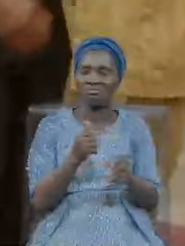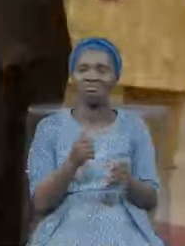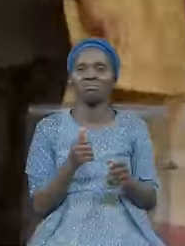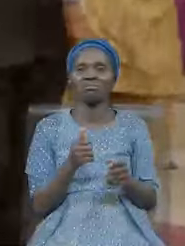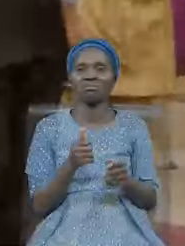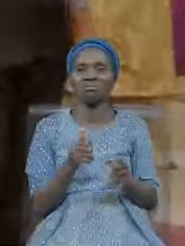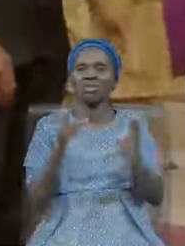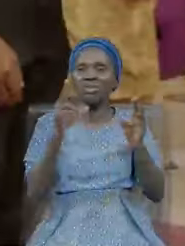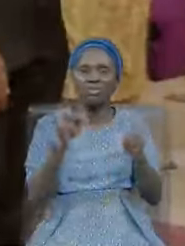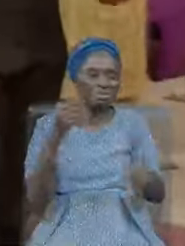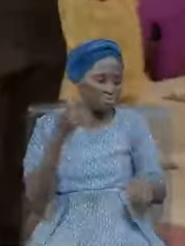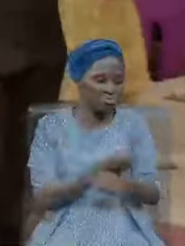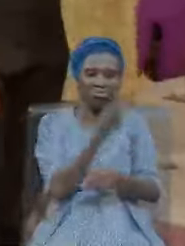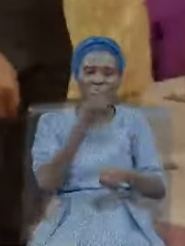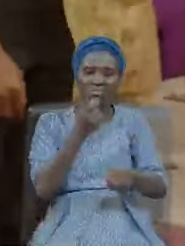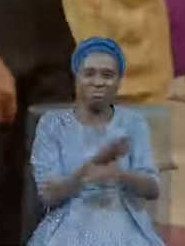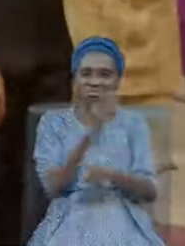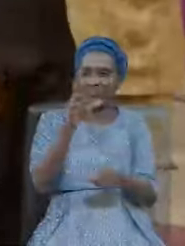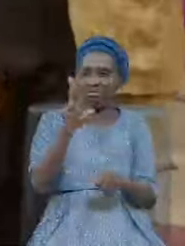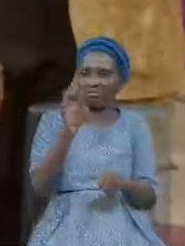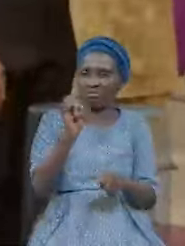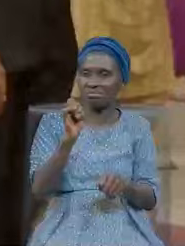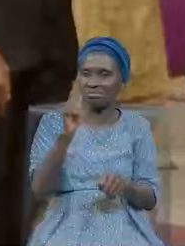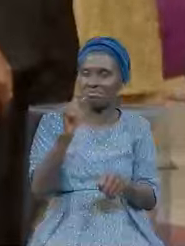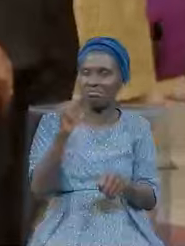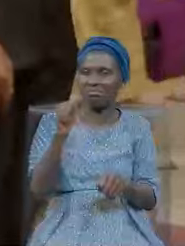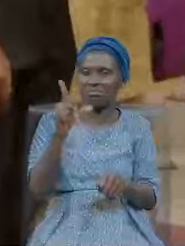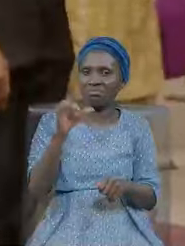d'assaut pas de représaill pas de